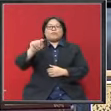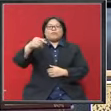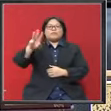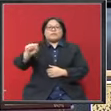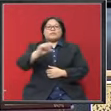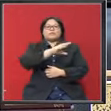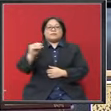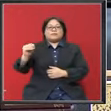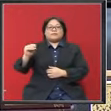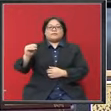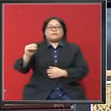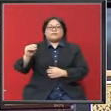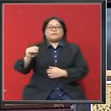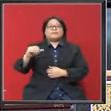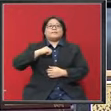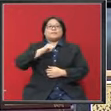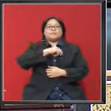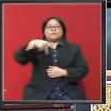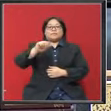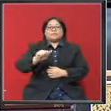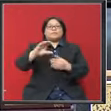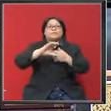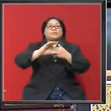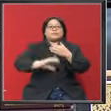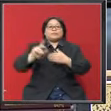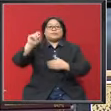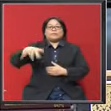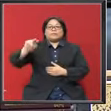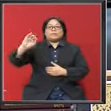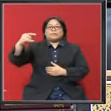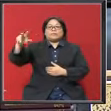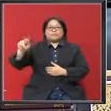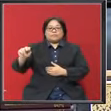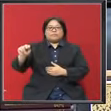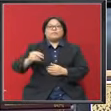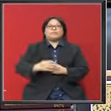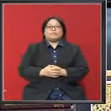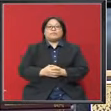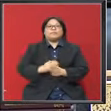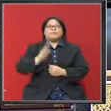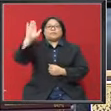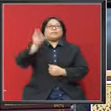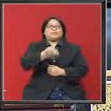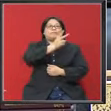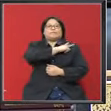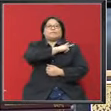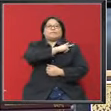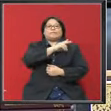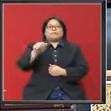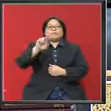dan Hai dan anggota PGN yang cedal Kopral no Rehan anak lelaki tadi juga dinaikkan